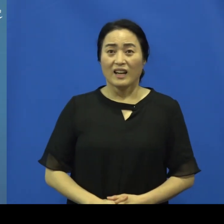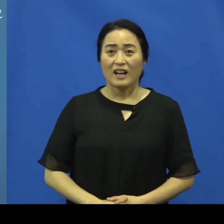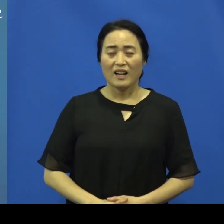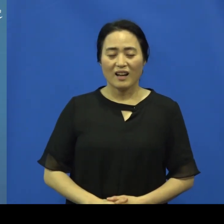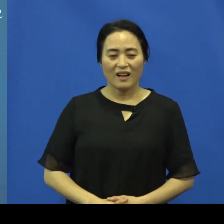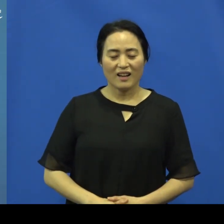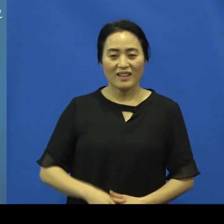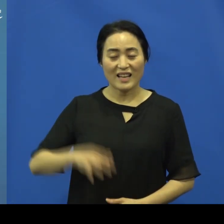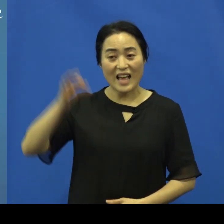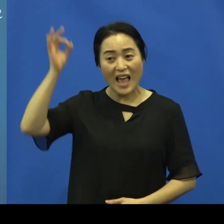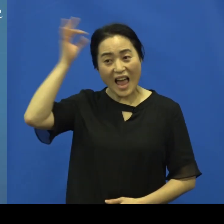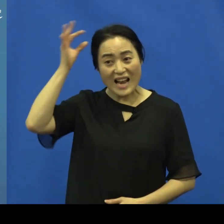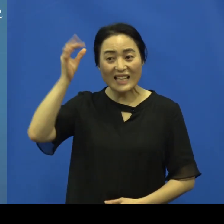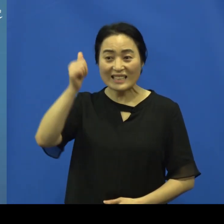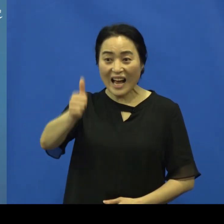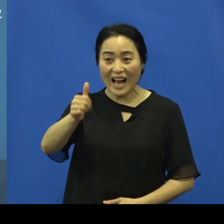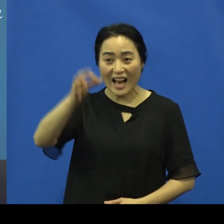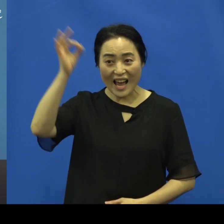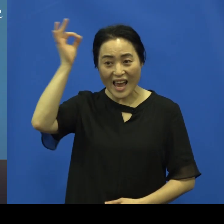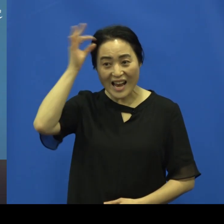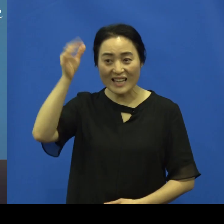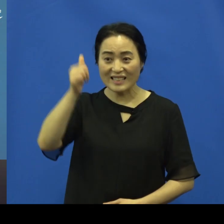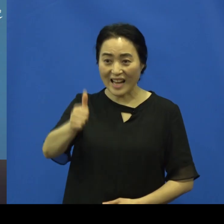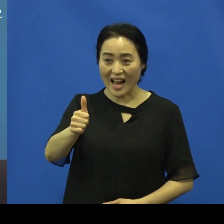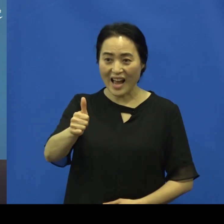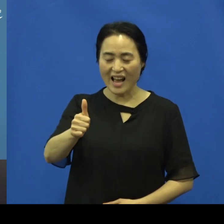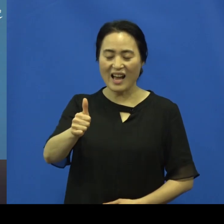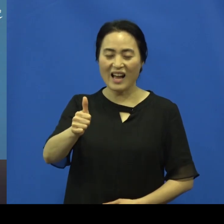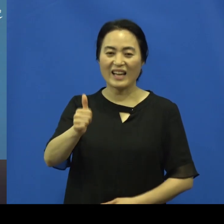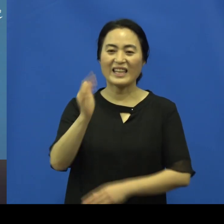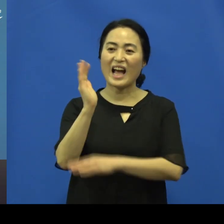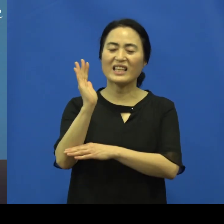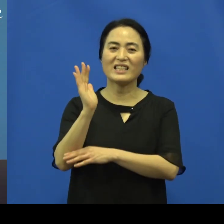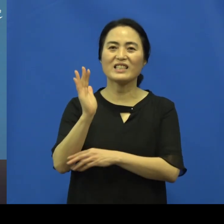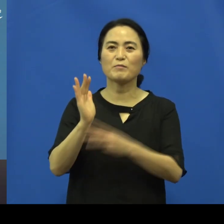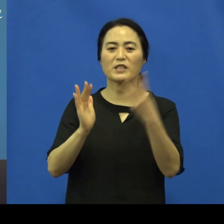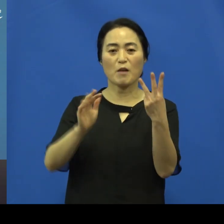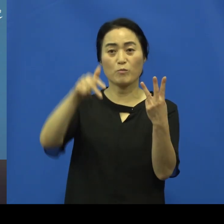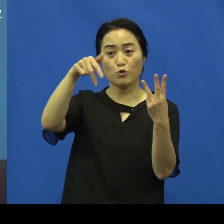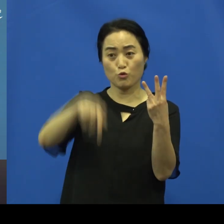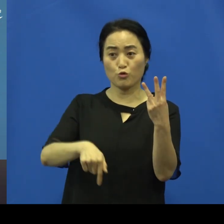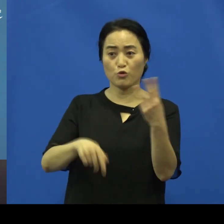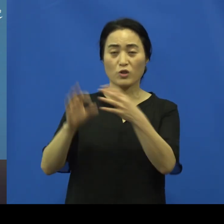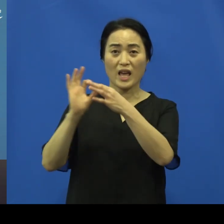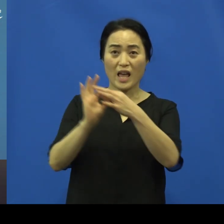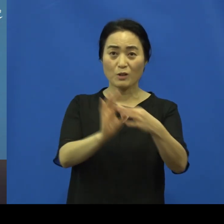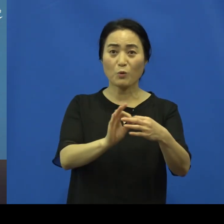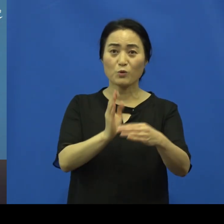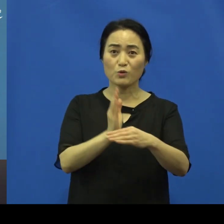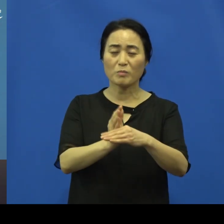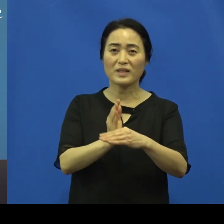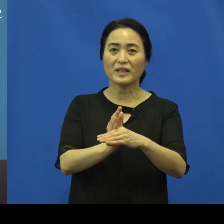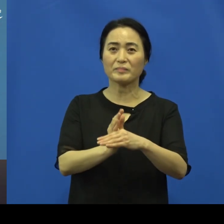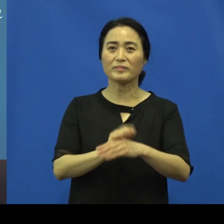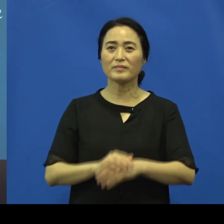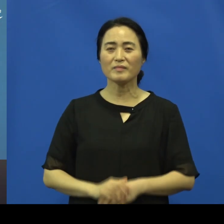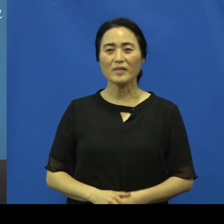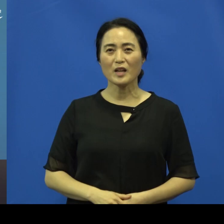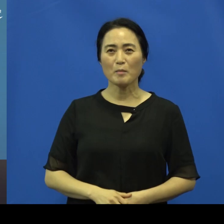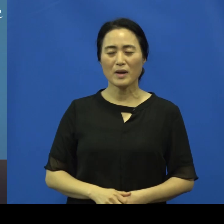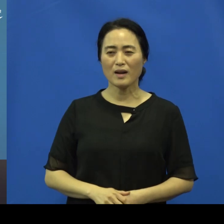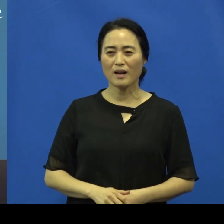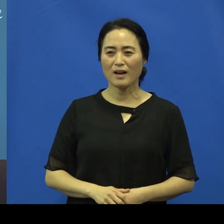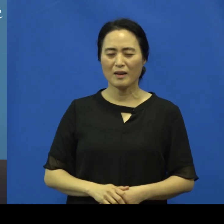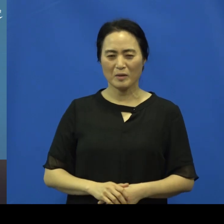자, 엘리사 스토리를 계속 3주 하겠습니다. 3주 하는데요. 오늘 조금 이제 순서는 좀